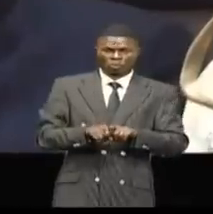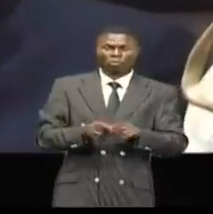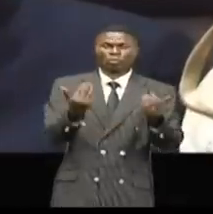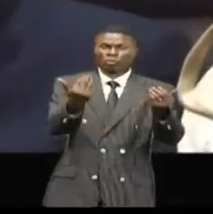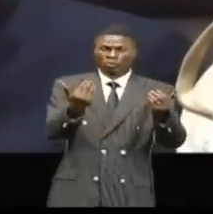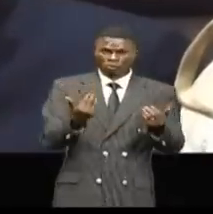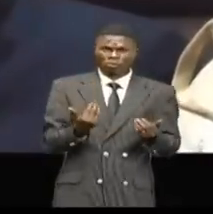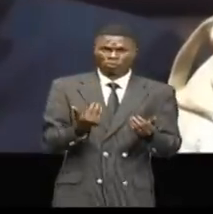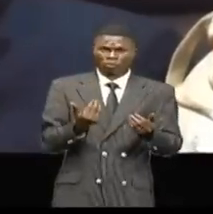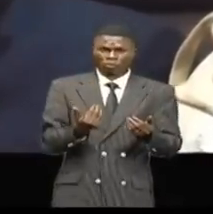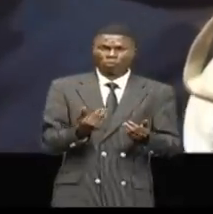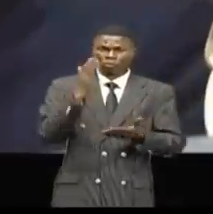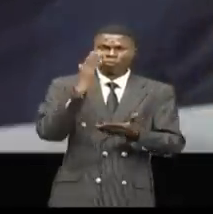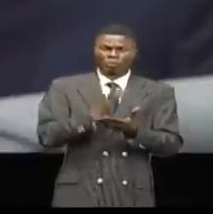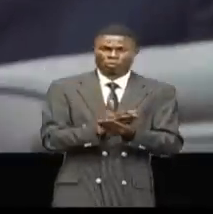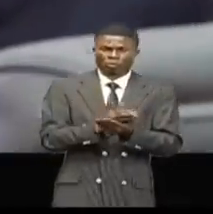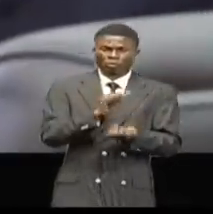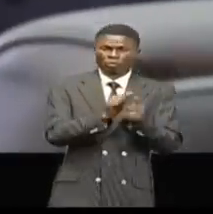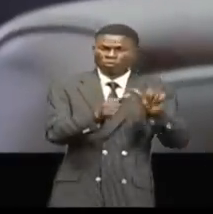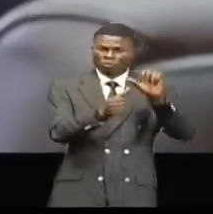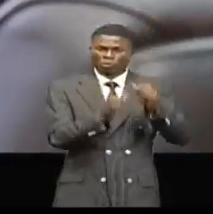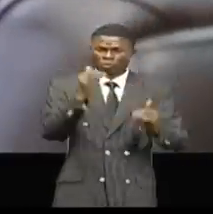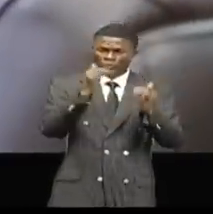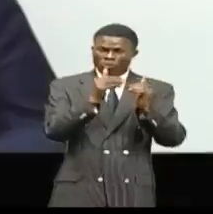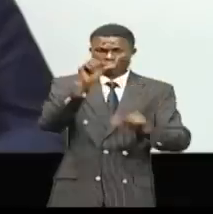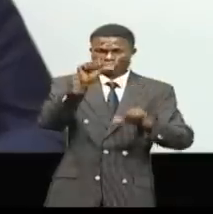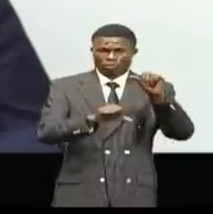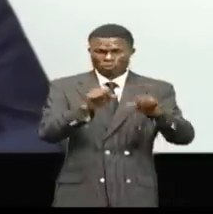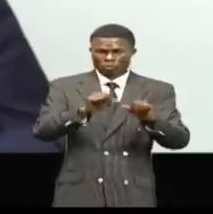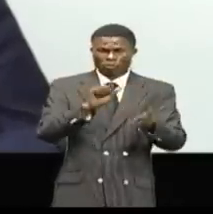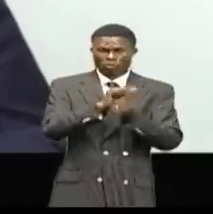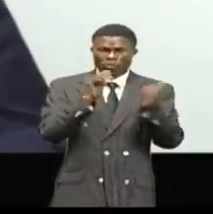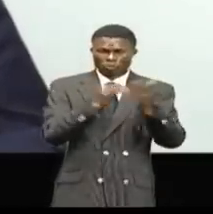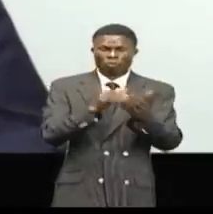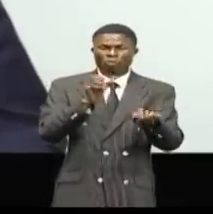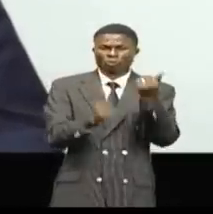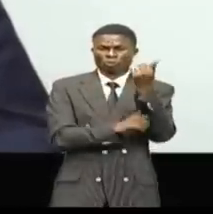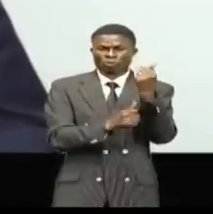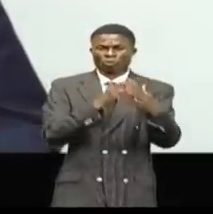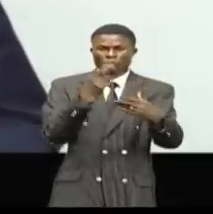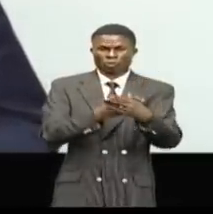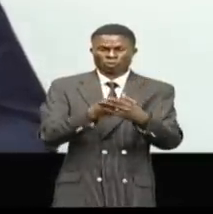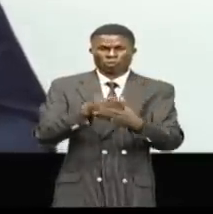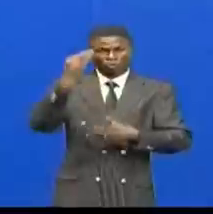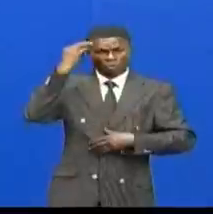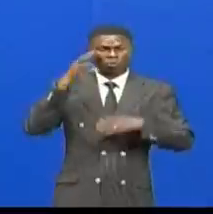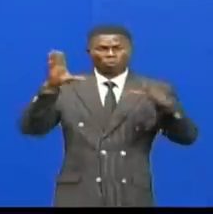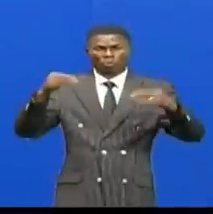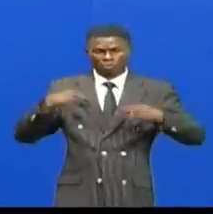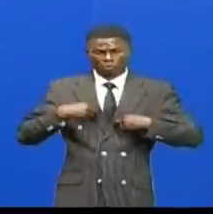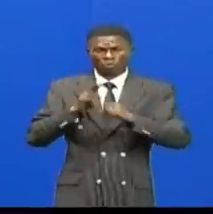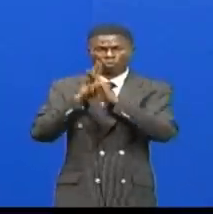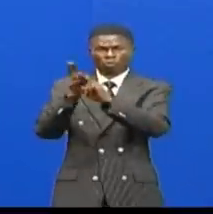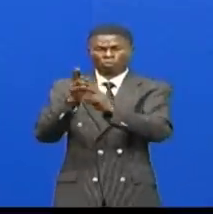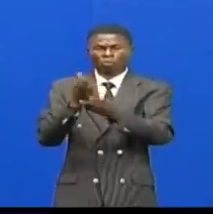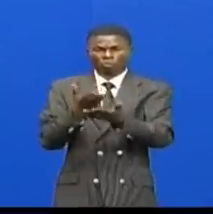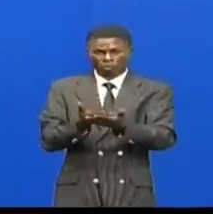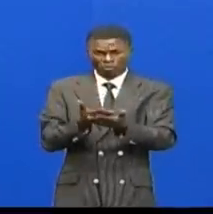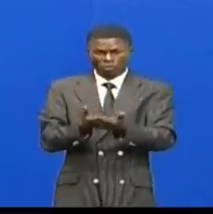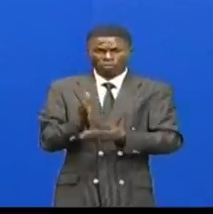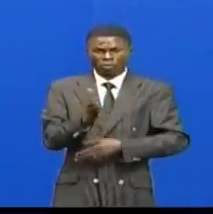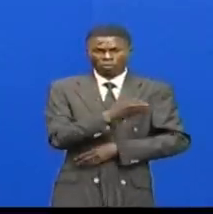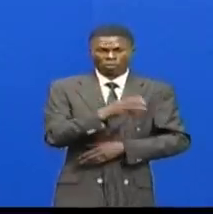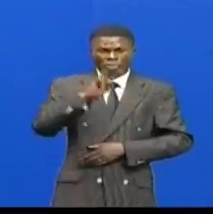volonté d'éradiquer les inégalités fondées sur le handicap. Le Conseil a pris acte de ce rapport.